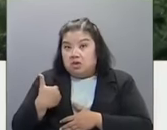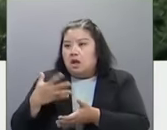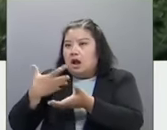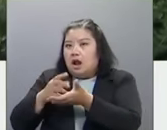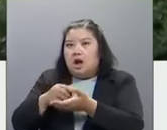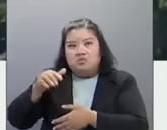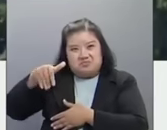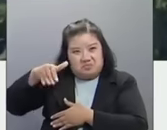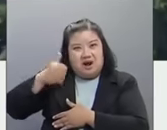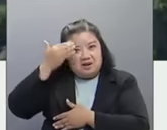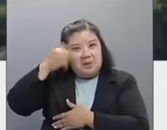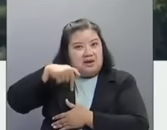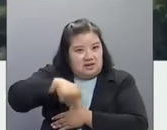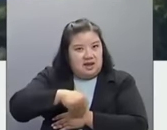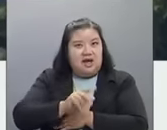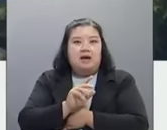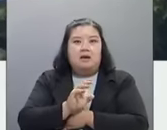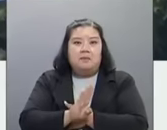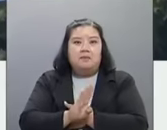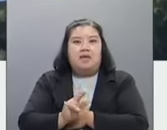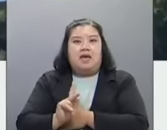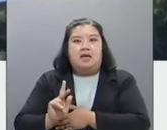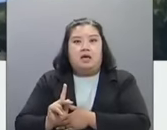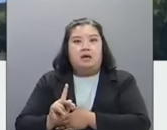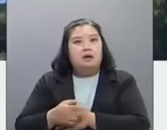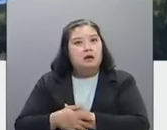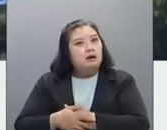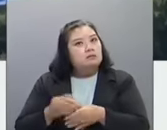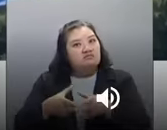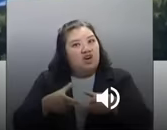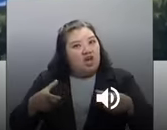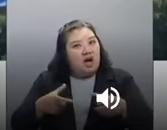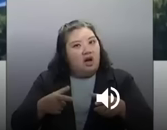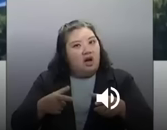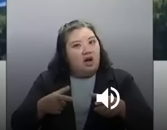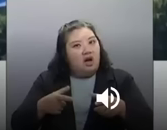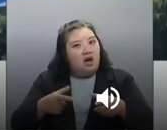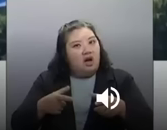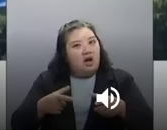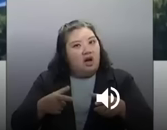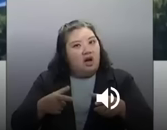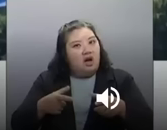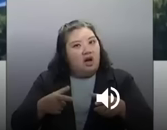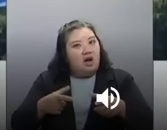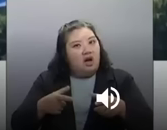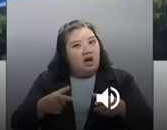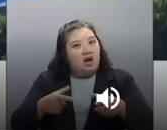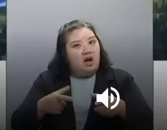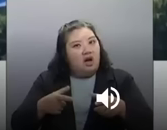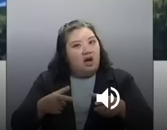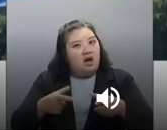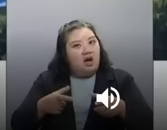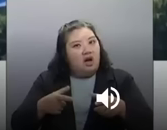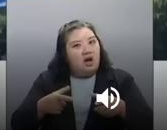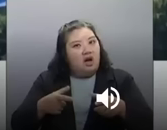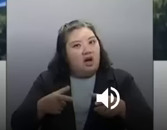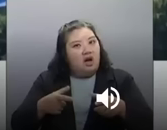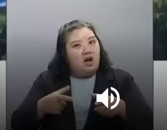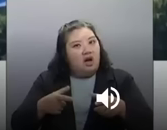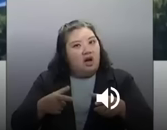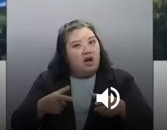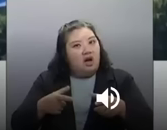าเม ื องเคเคเนี่ยเป็นจุดผ่านแดนที่ใหญ่เป็นอันดับที่2จะเป็น เอาไว้นี่ VKK จะเพลินนี่เทว